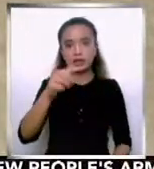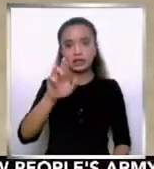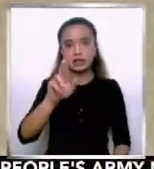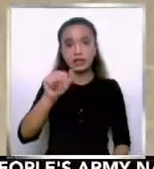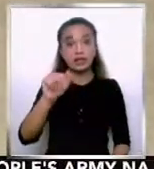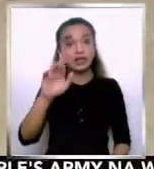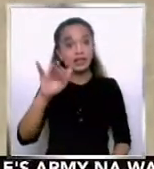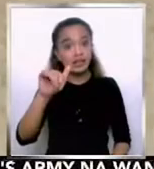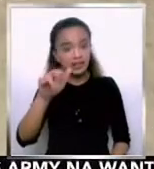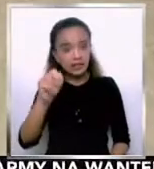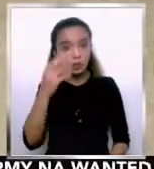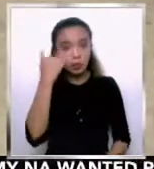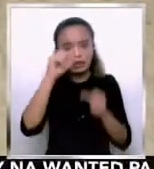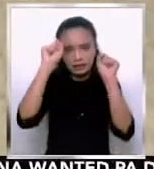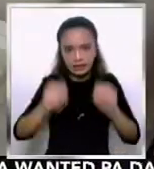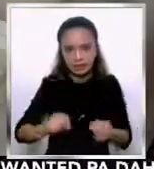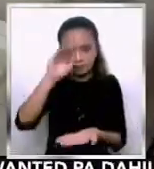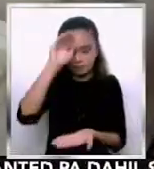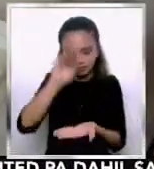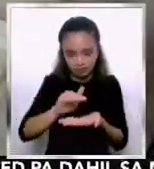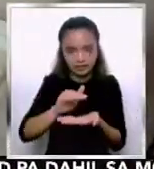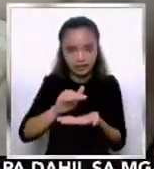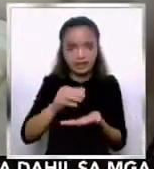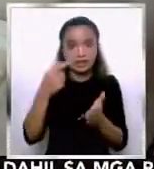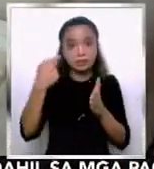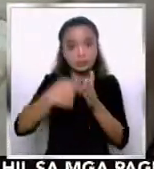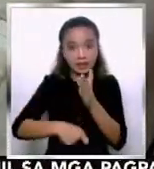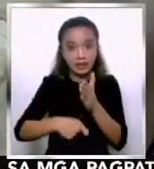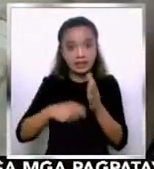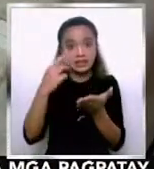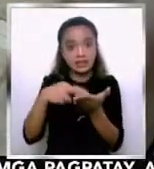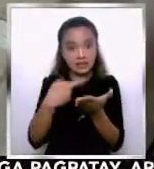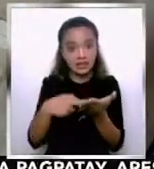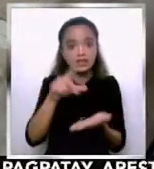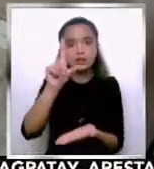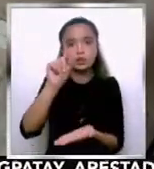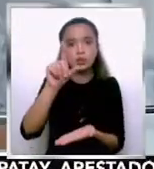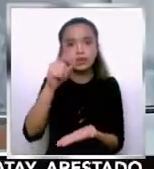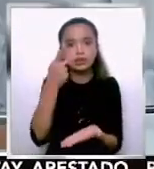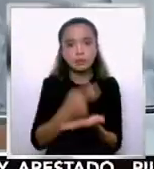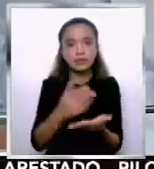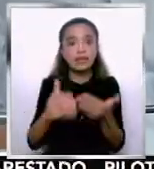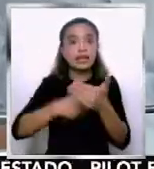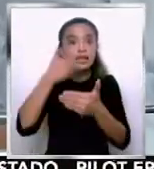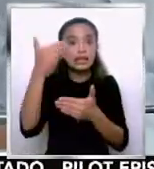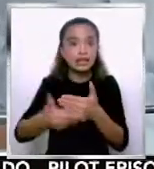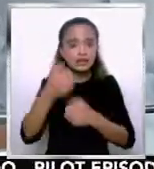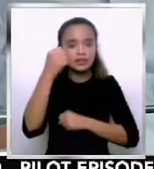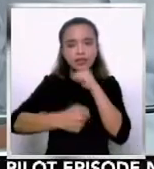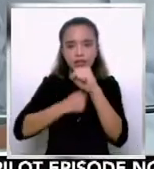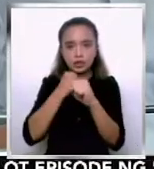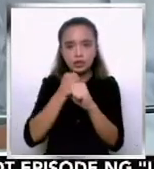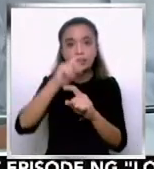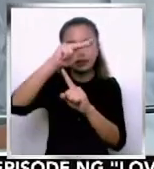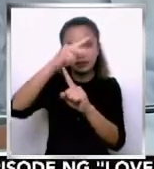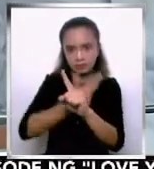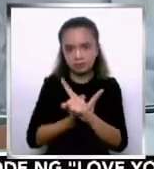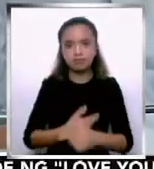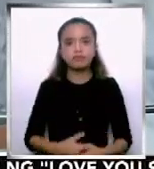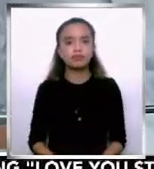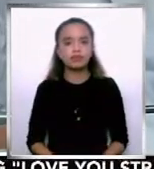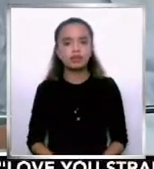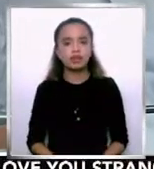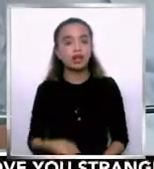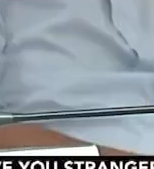ng bigas sa 20 pesos sa unang tatlong buwan ng susunod na taon. Ang target natin is pababain yung cost